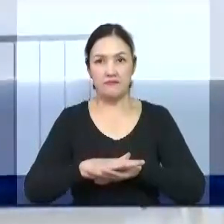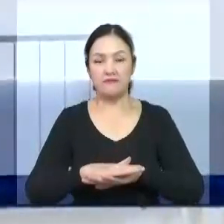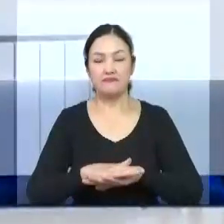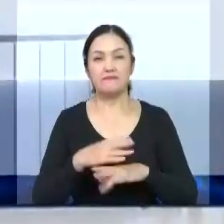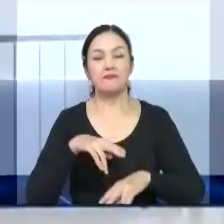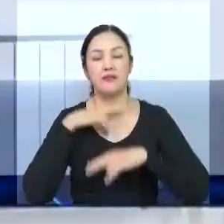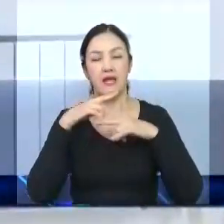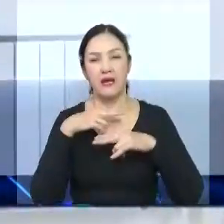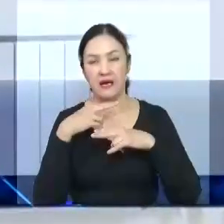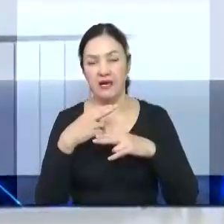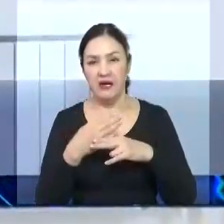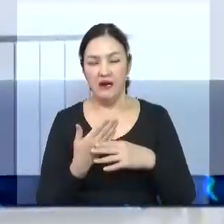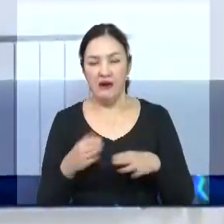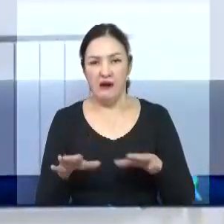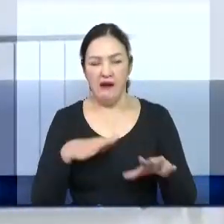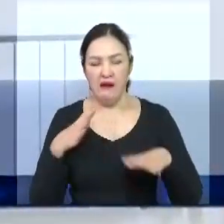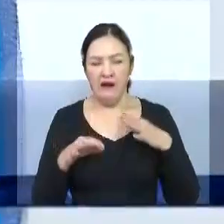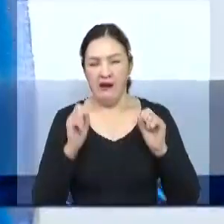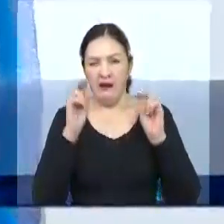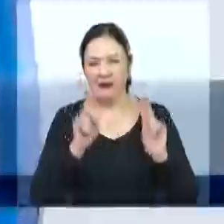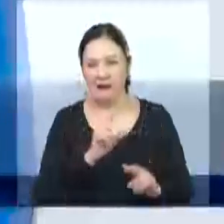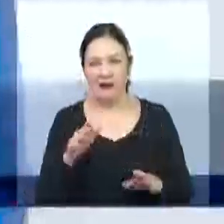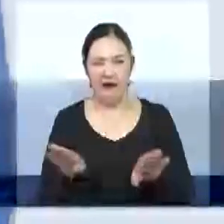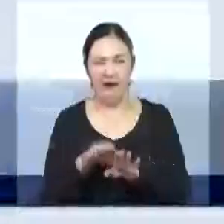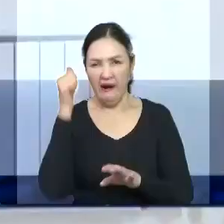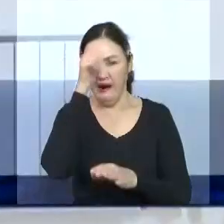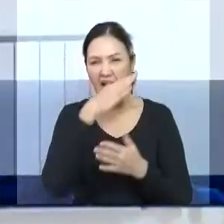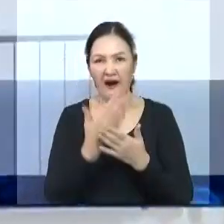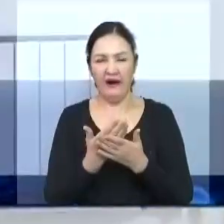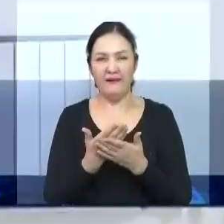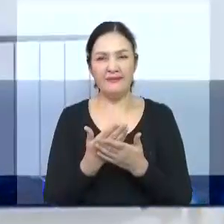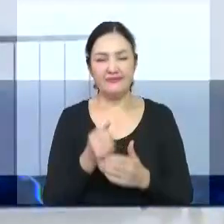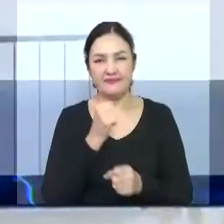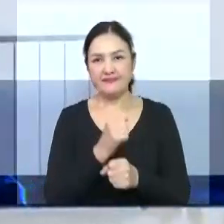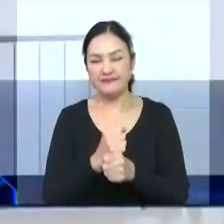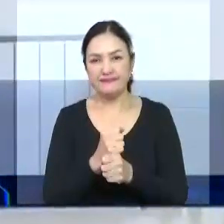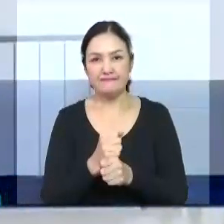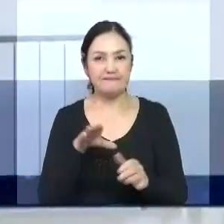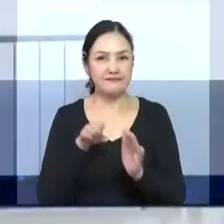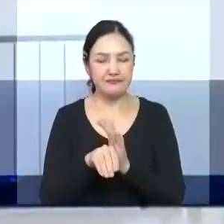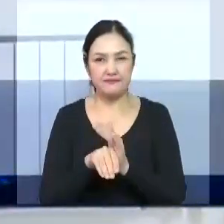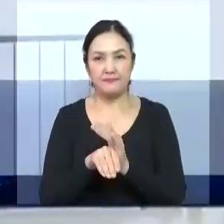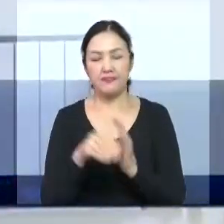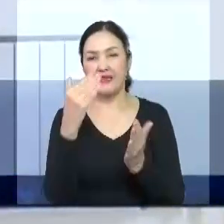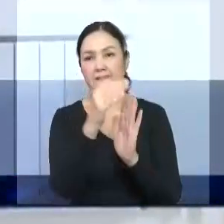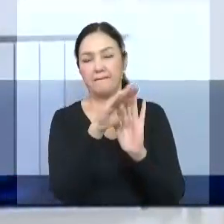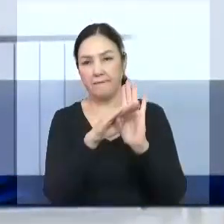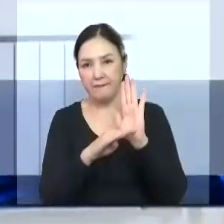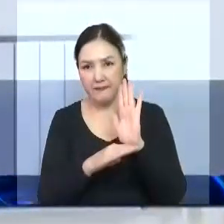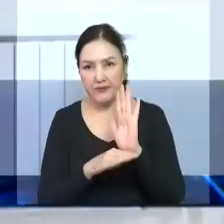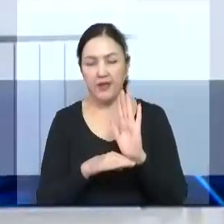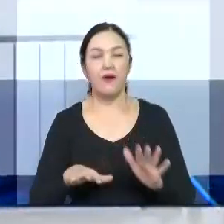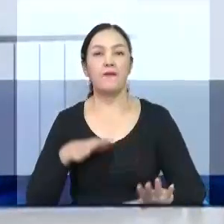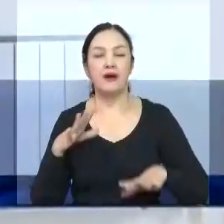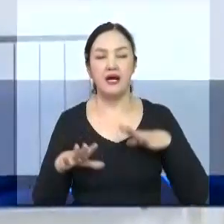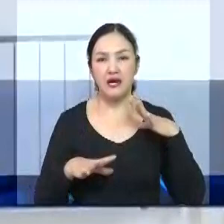основное внимание сейчас уделяет на подготовку специалистов. С этого года разрабатываются дополнительные программы по